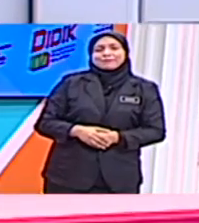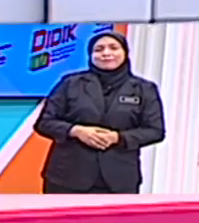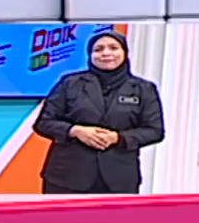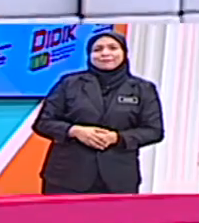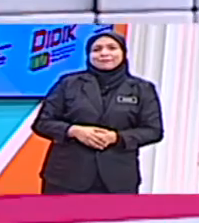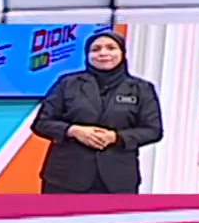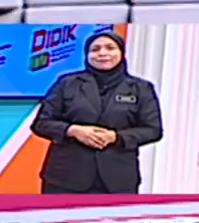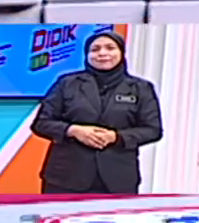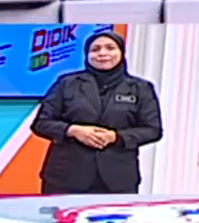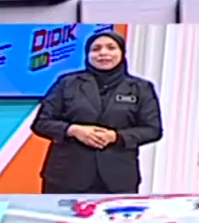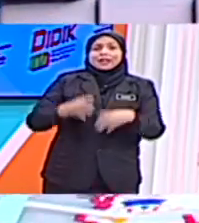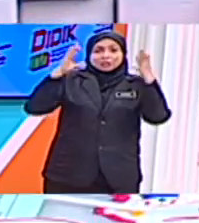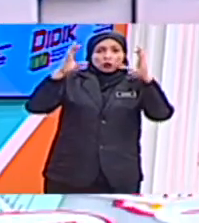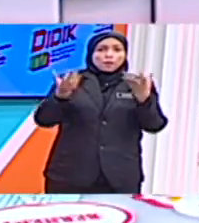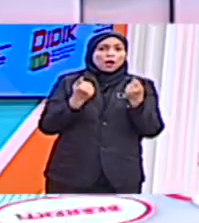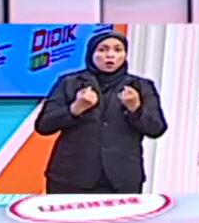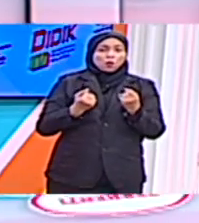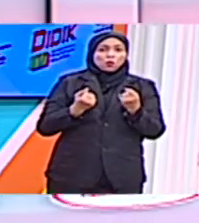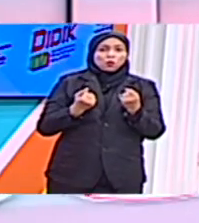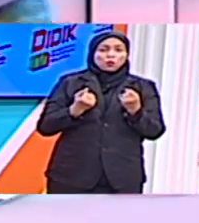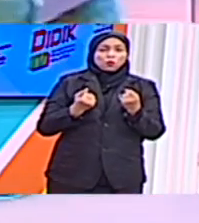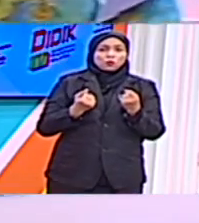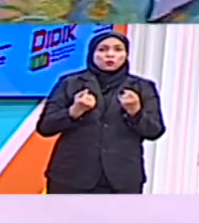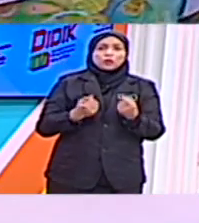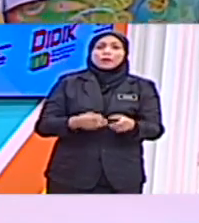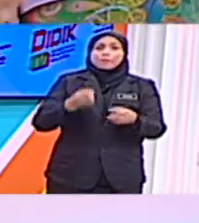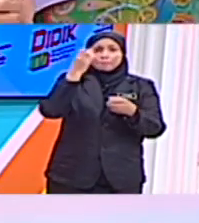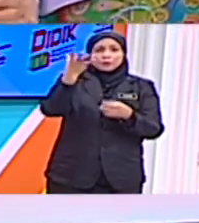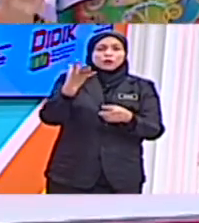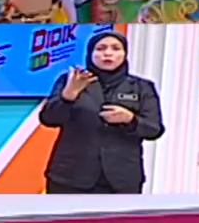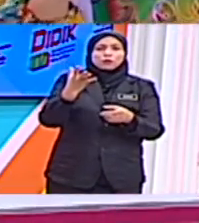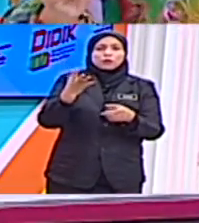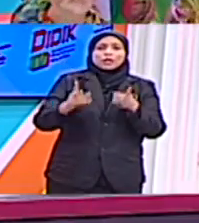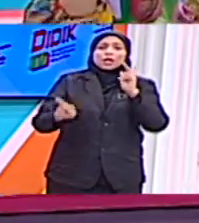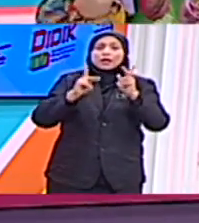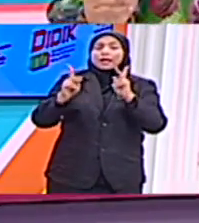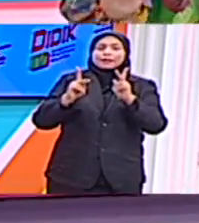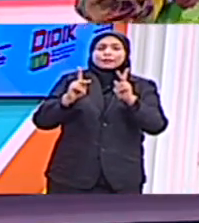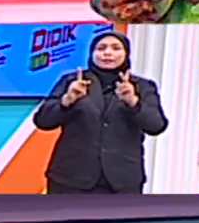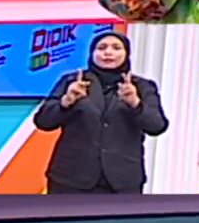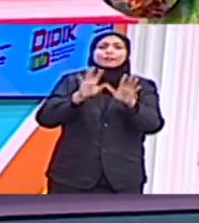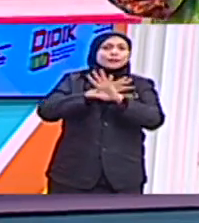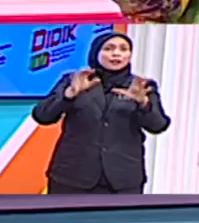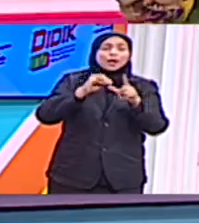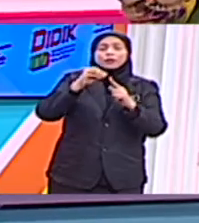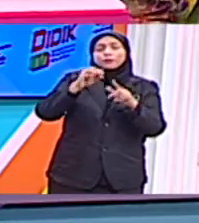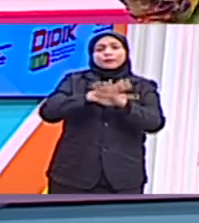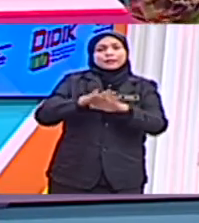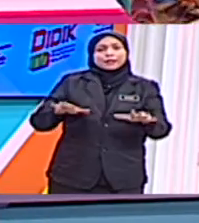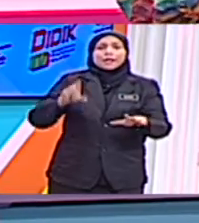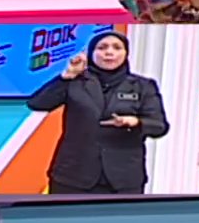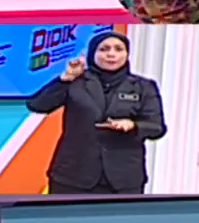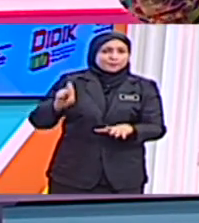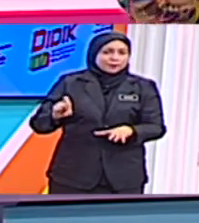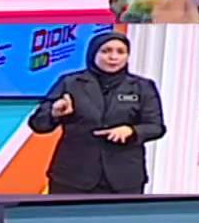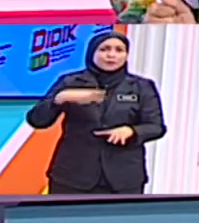Okey. Cikgu nak tegaskan di sini, bila adik-adik berkata tidak atau jangan, dia kena sebut dengan